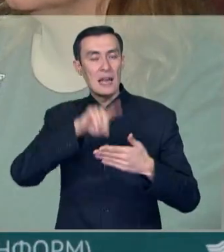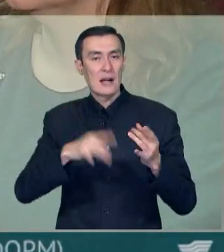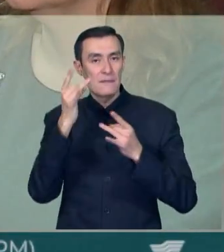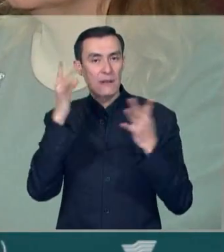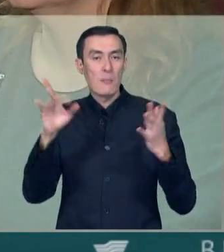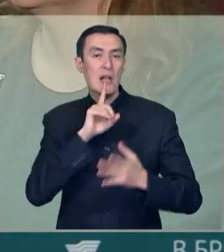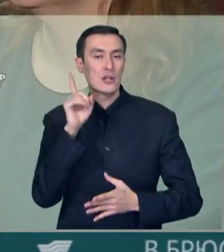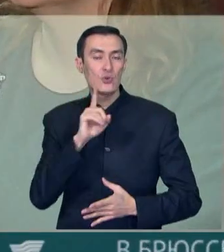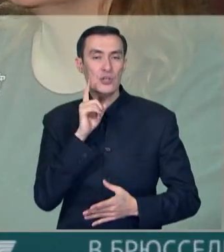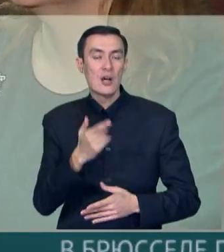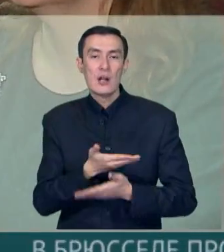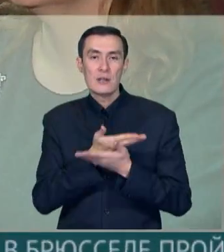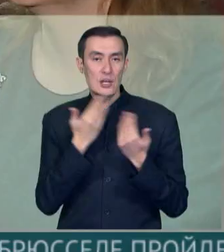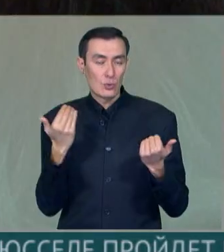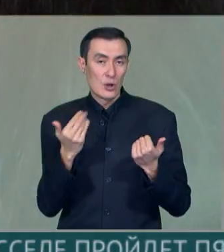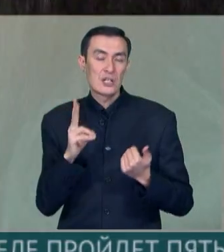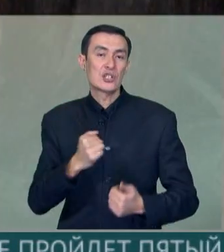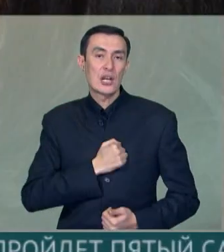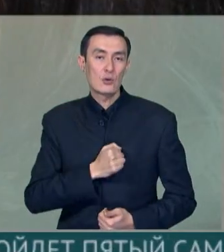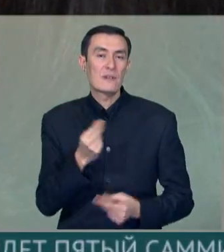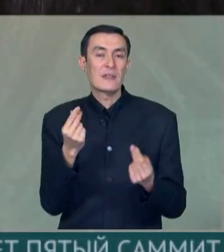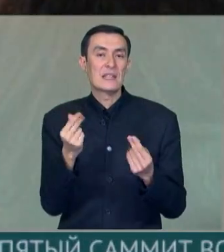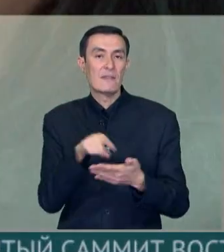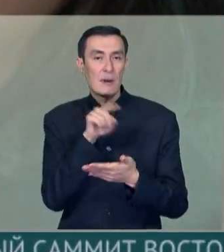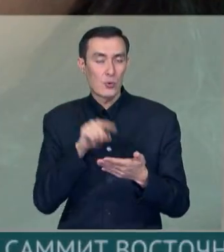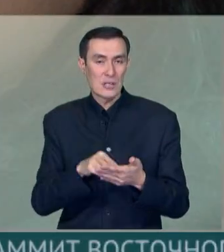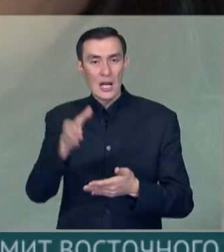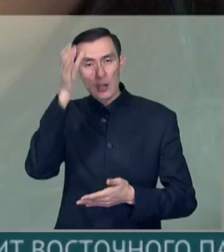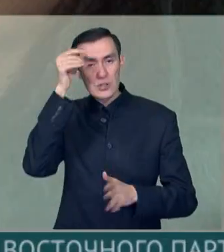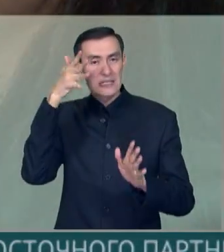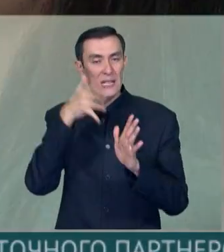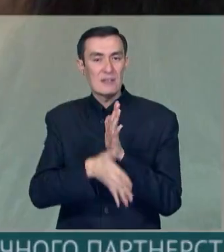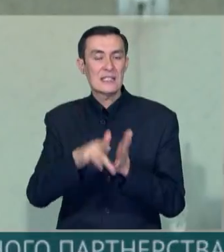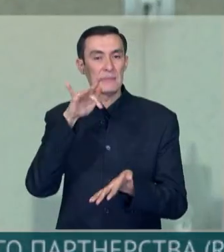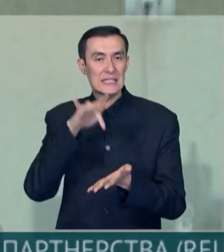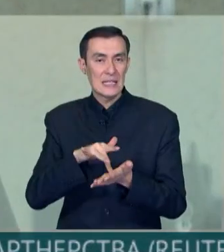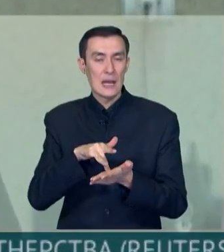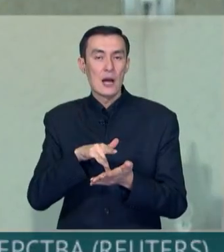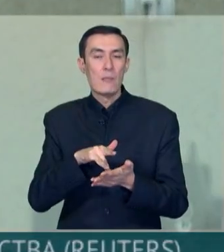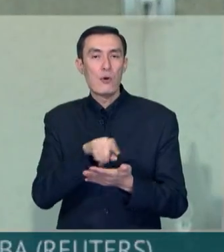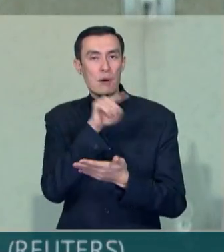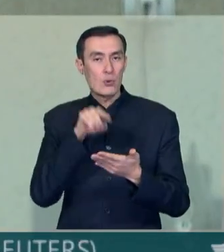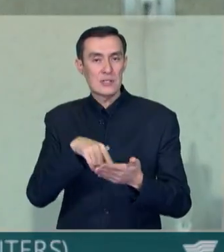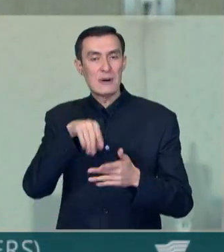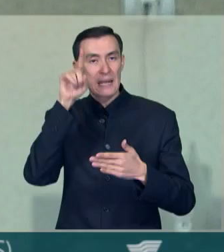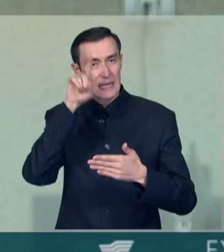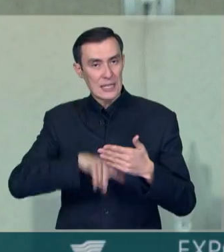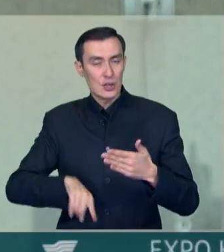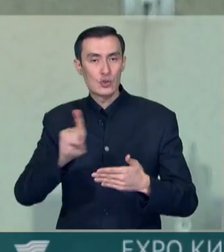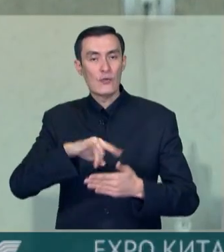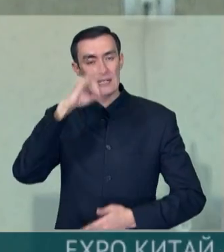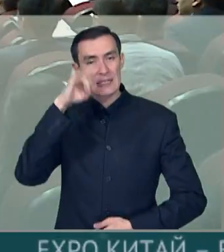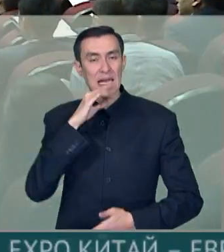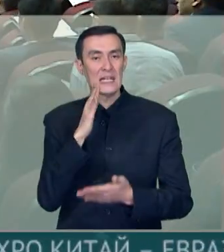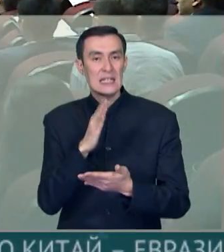у молодежи невысок. В том числе из-за финансовой стороны вопроса. В научно-исследовательском центре по делам религии считают, что в